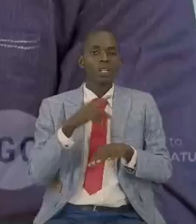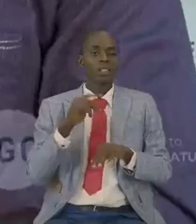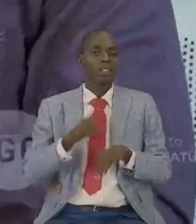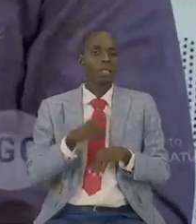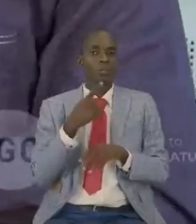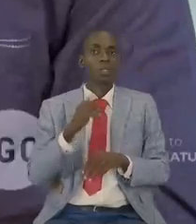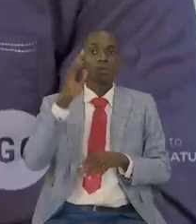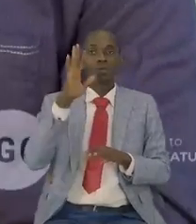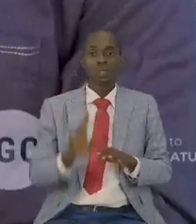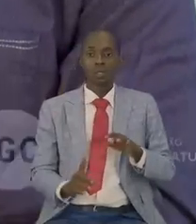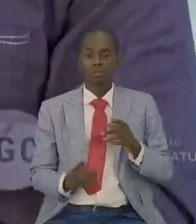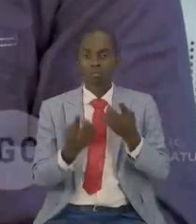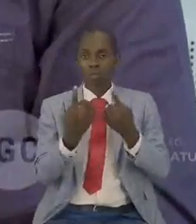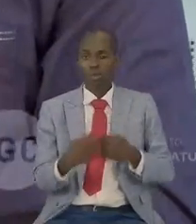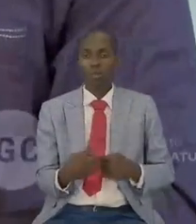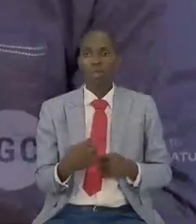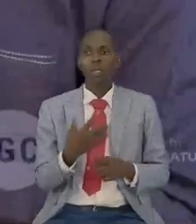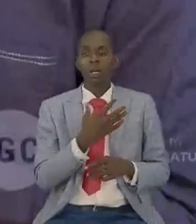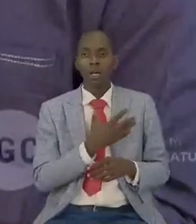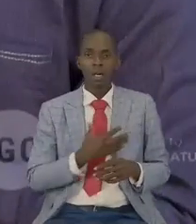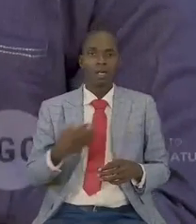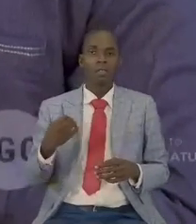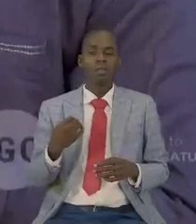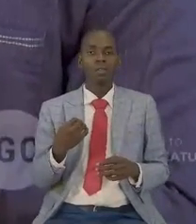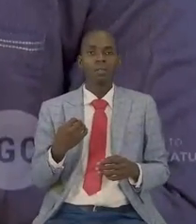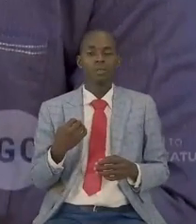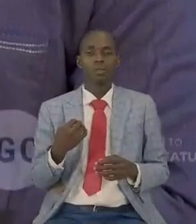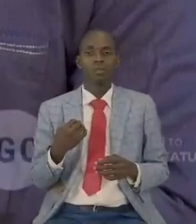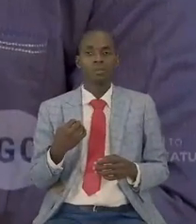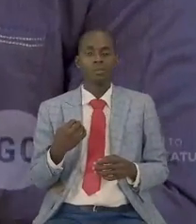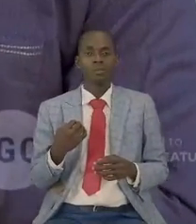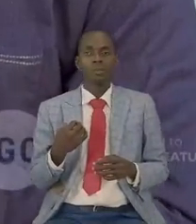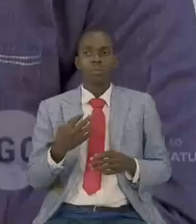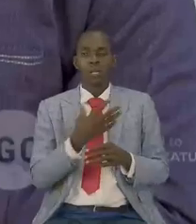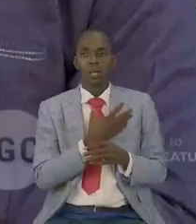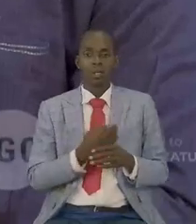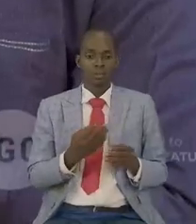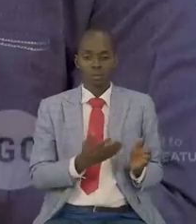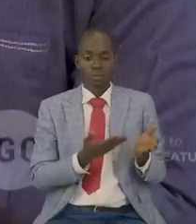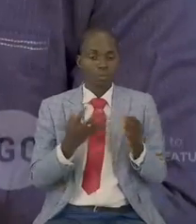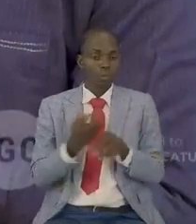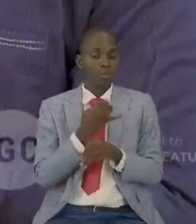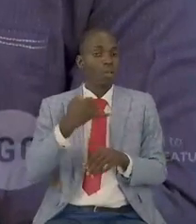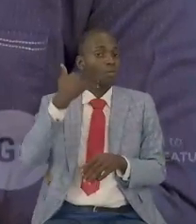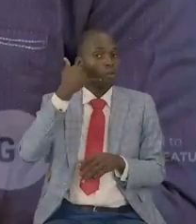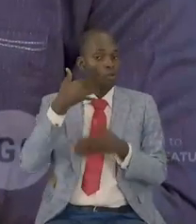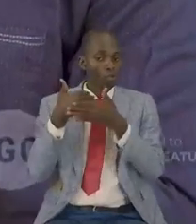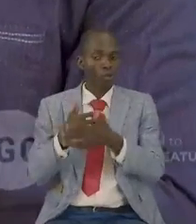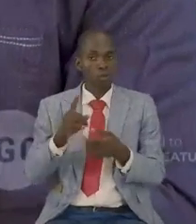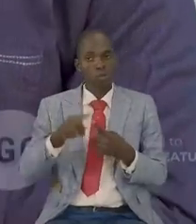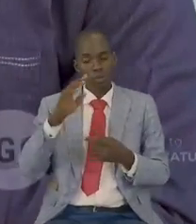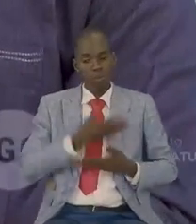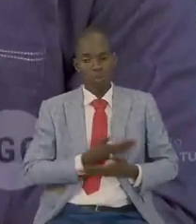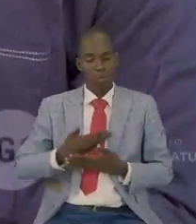au pupitre et on a pris le téléphone, on a mis à côté du lit de l'enfant, à côté de ses oreilles. Et après le dernier amen